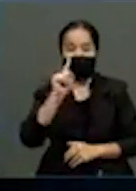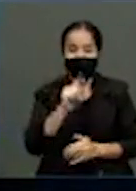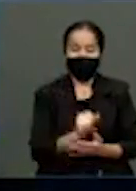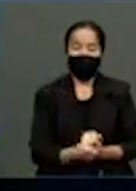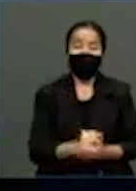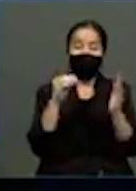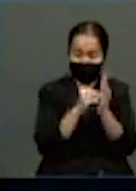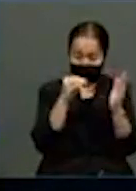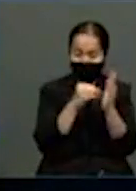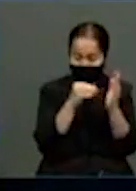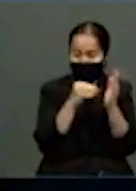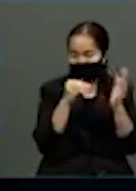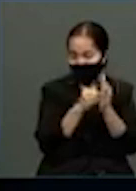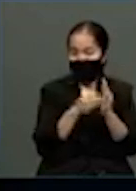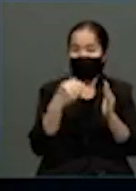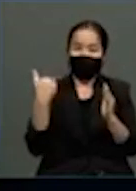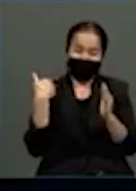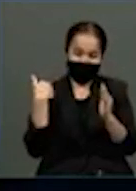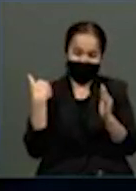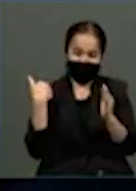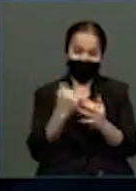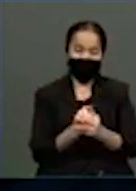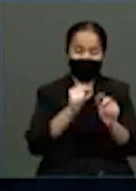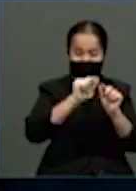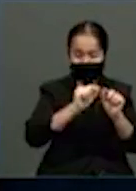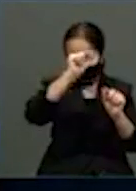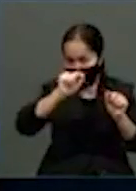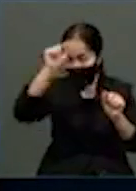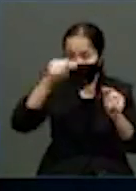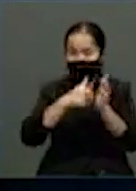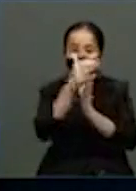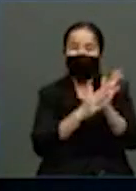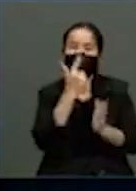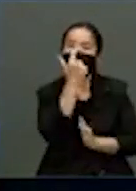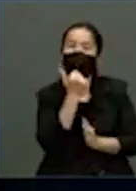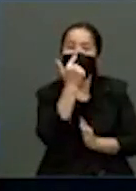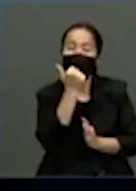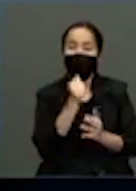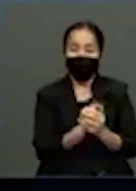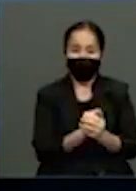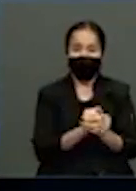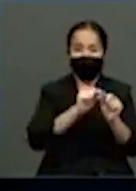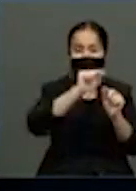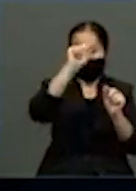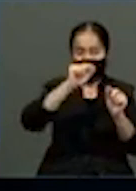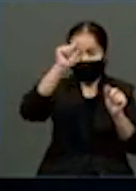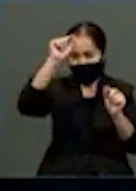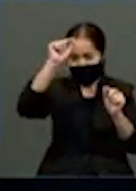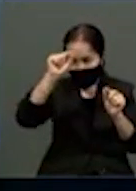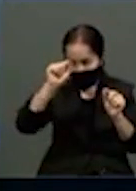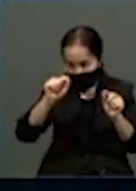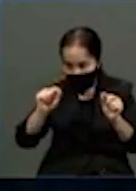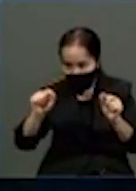ากรุงเทพก็ยังมีจะเห็นนะครับกราฟเส้นที่เป็นสีแดงปลายเนี่ยก็ยังสูง